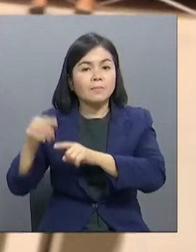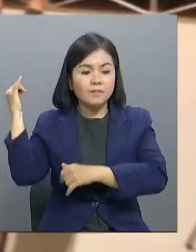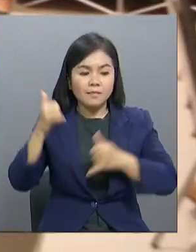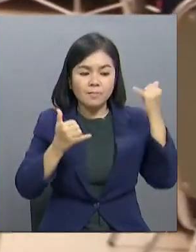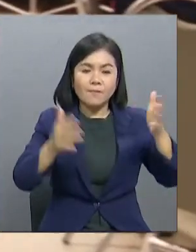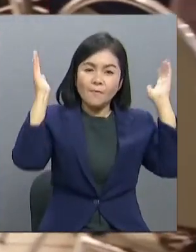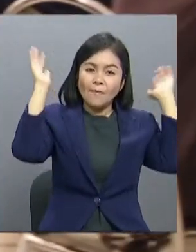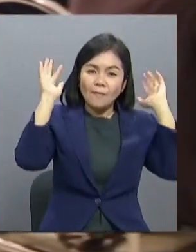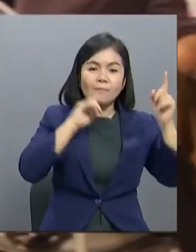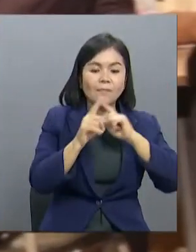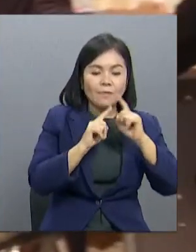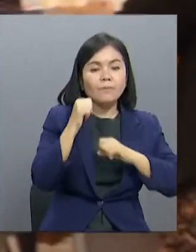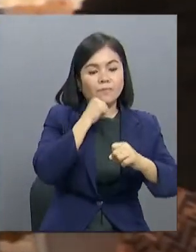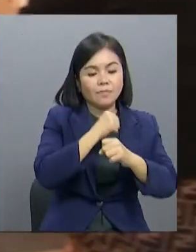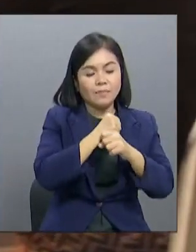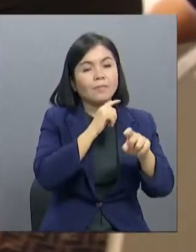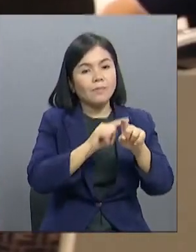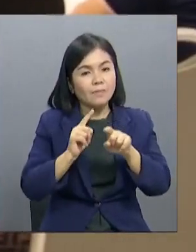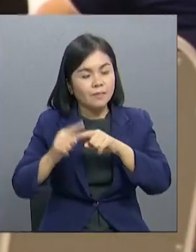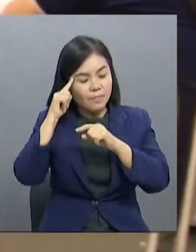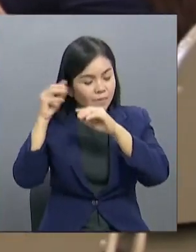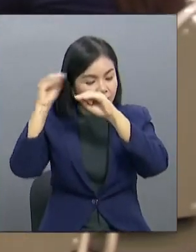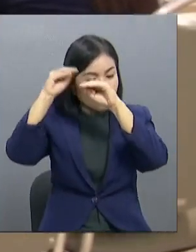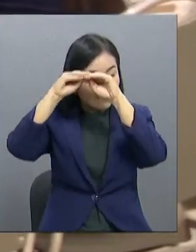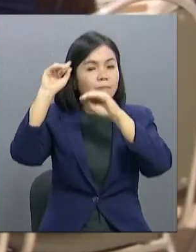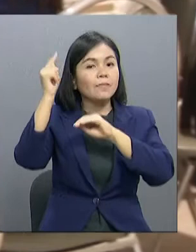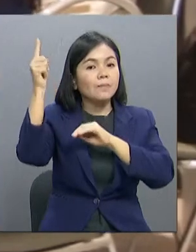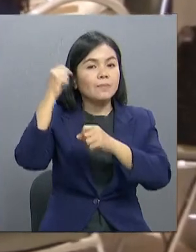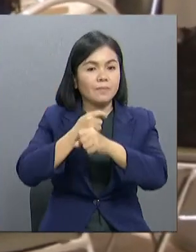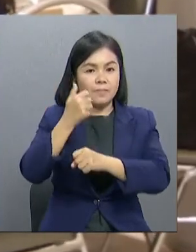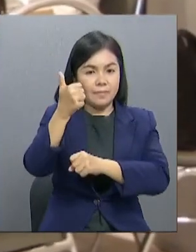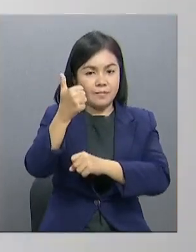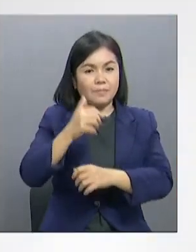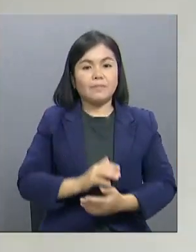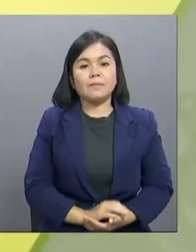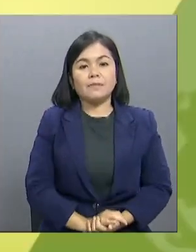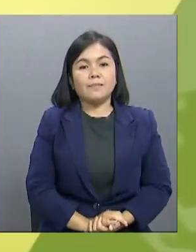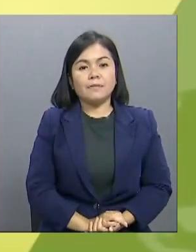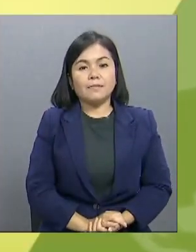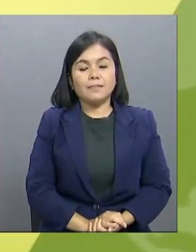านร่วมกันทำให้สามารถสร้างสรรค์ผลงานใหม่ๆได้อย่างมากมาย